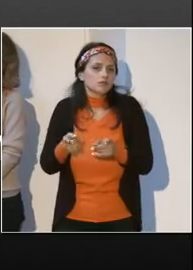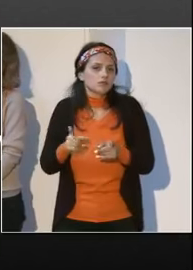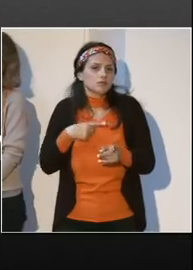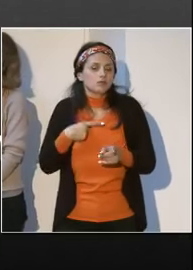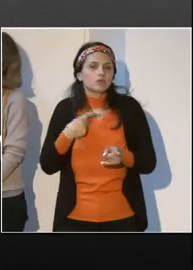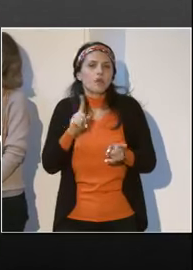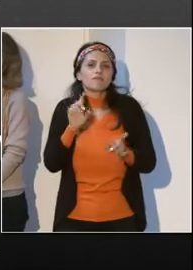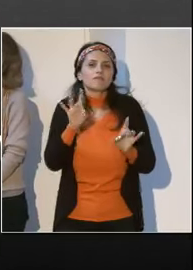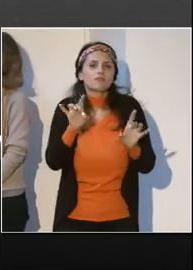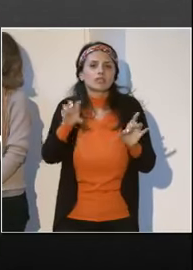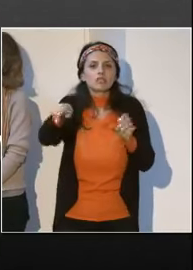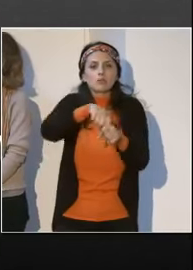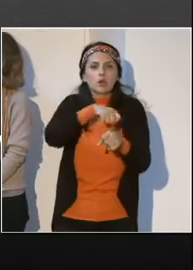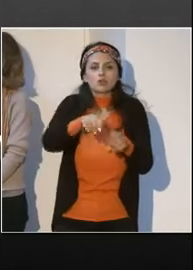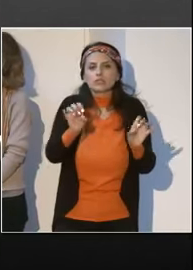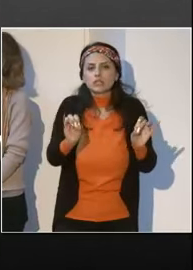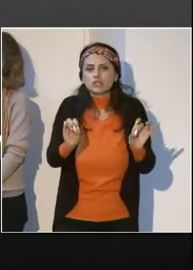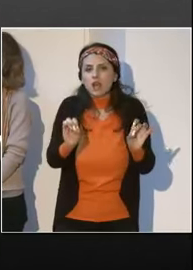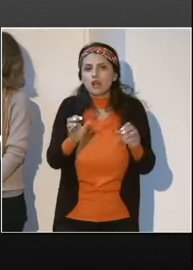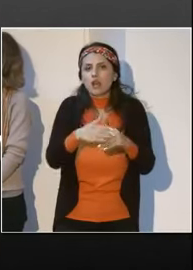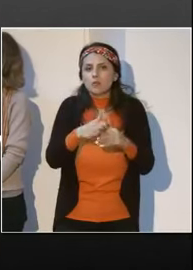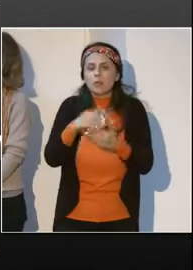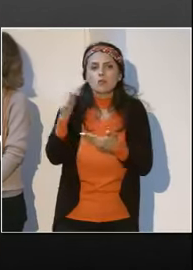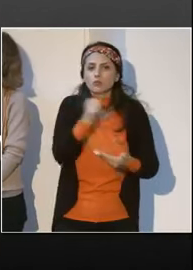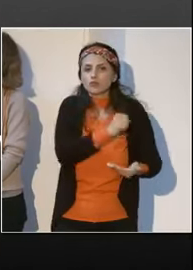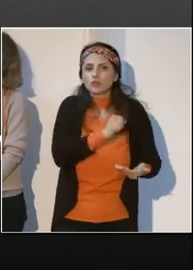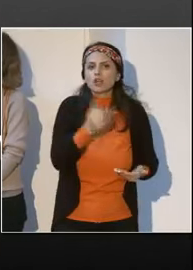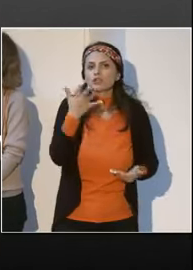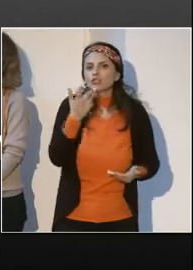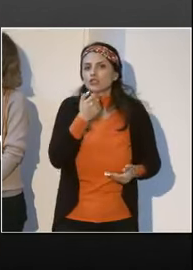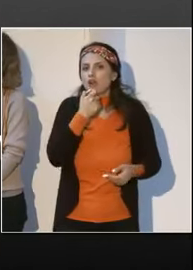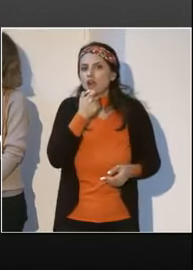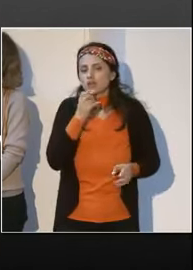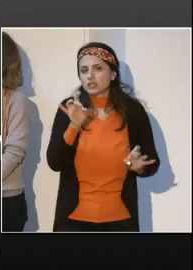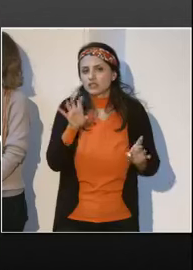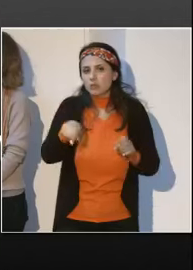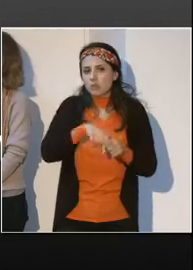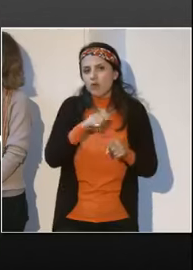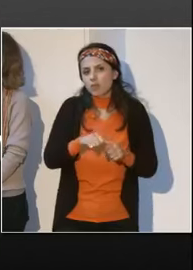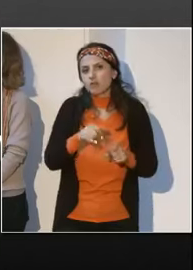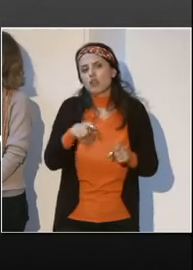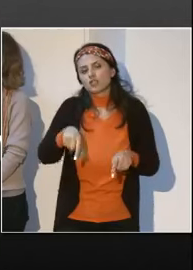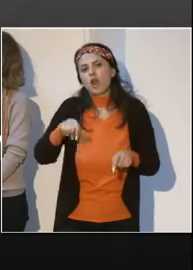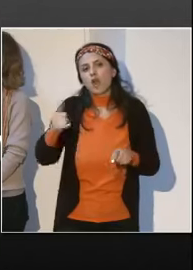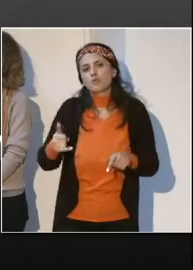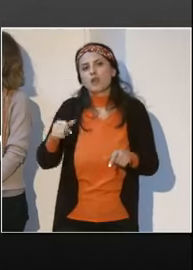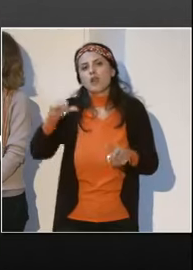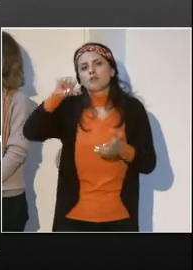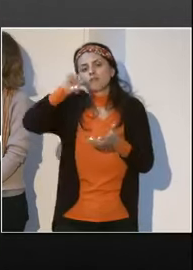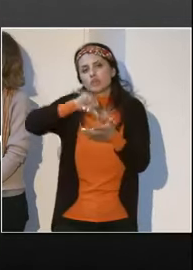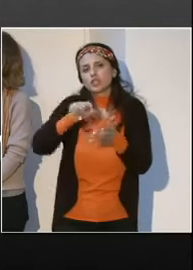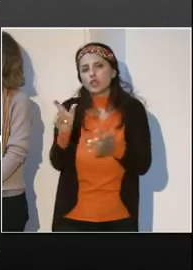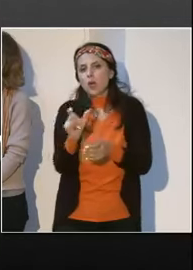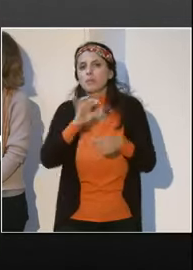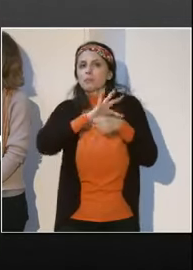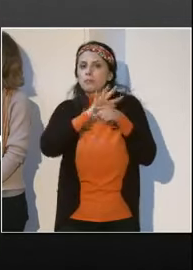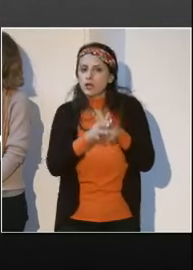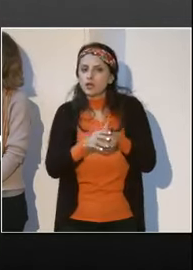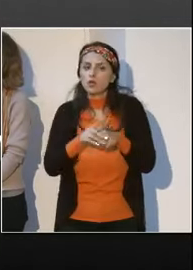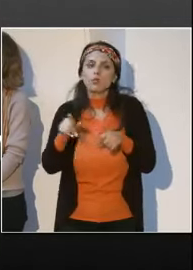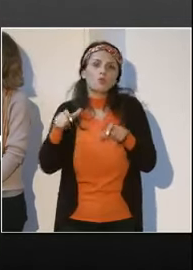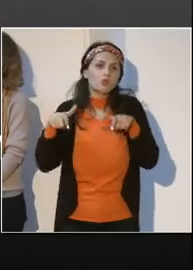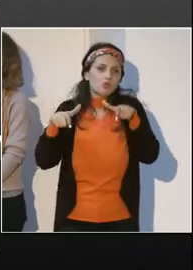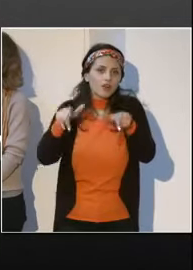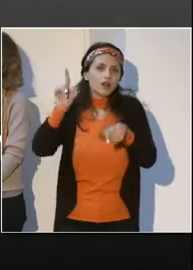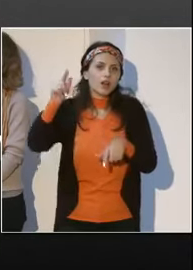nu au fost modificate de mai bine de cinci ani de zile și în mijlocul pandemiei guvernul a